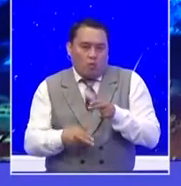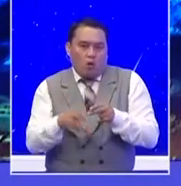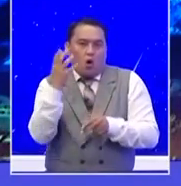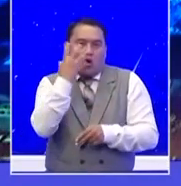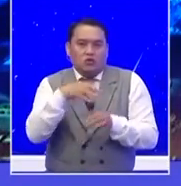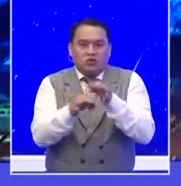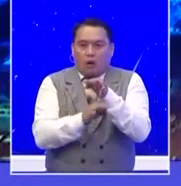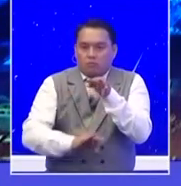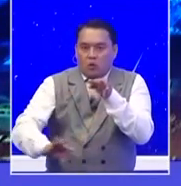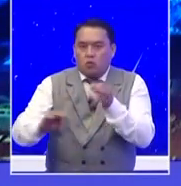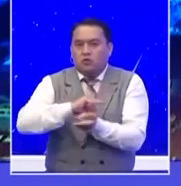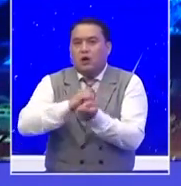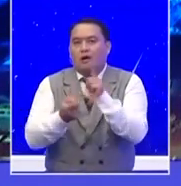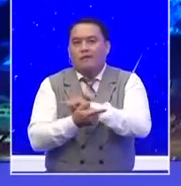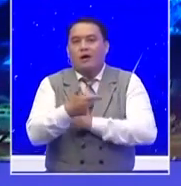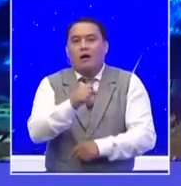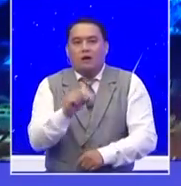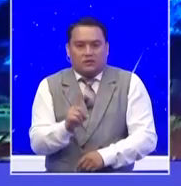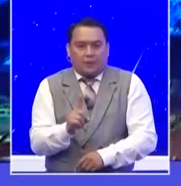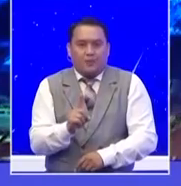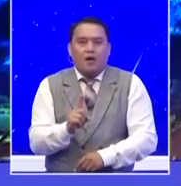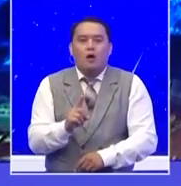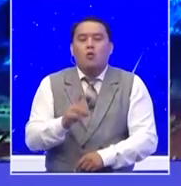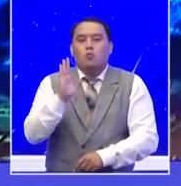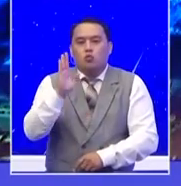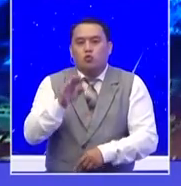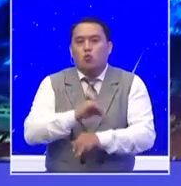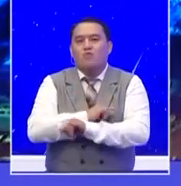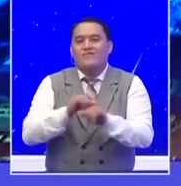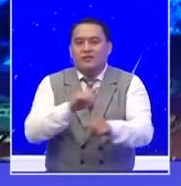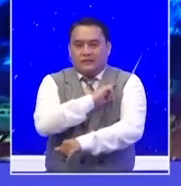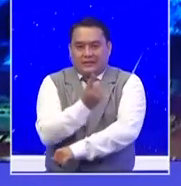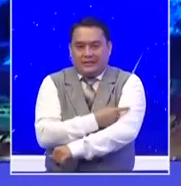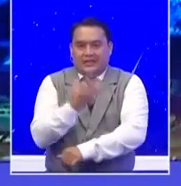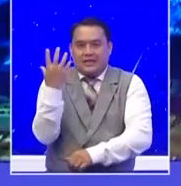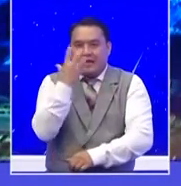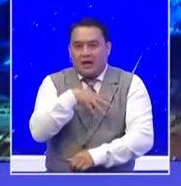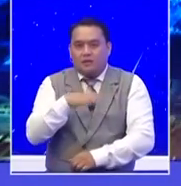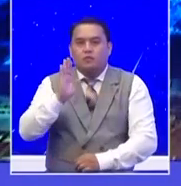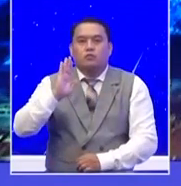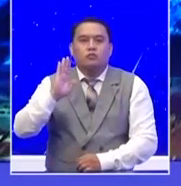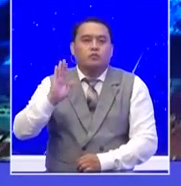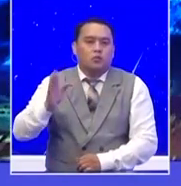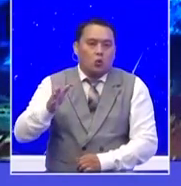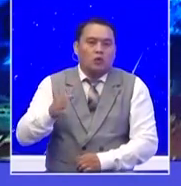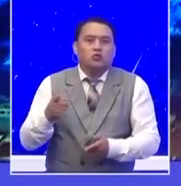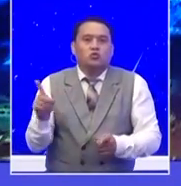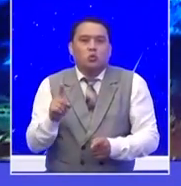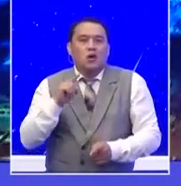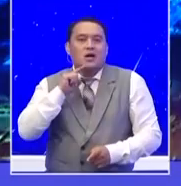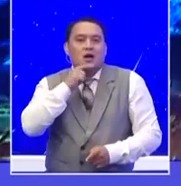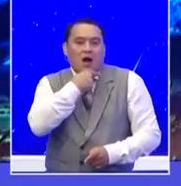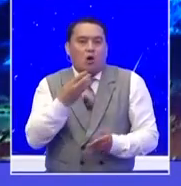теплоподающие объекты будут переведены на газовое топливо, что в разы увеличит мощность вырабатываемого тепла. Это не только значительная